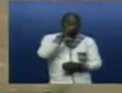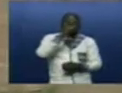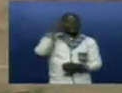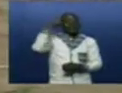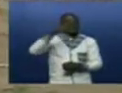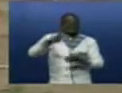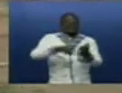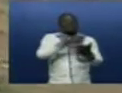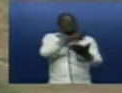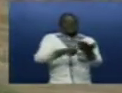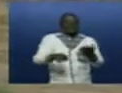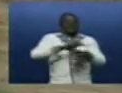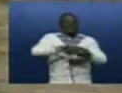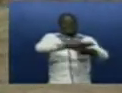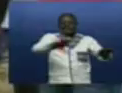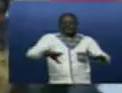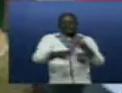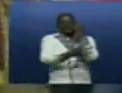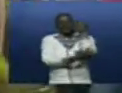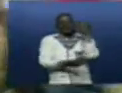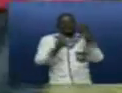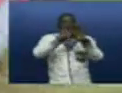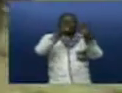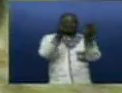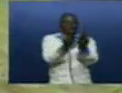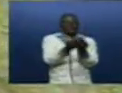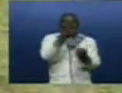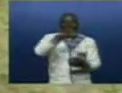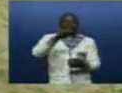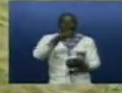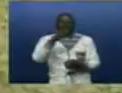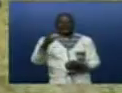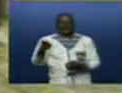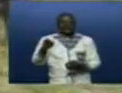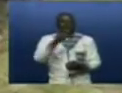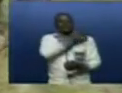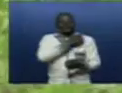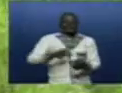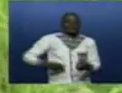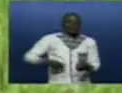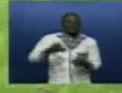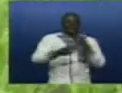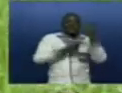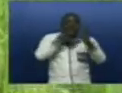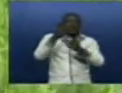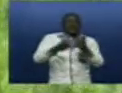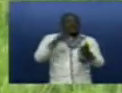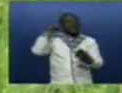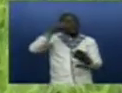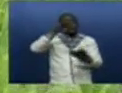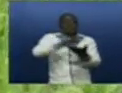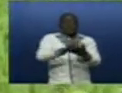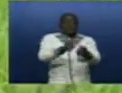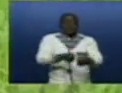des terres et la pauvreté des ménages à l'Est du Burkina. Le diplomate français a visité les exploitants du bas-fond rizicole de